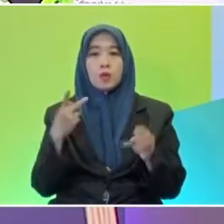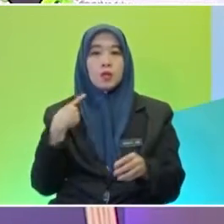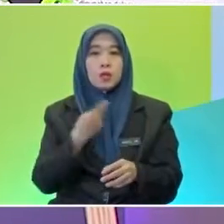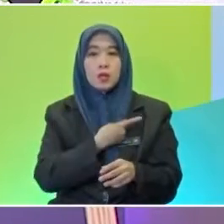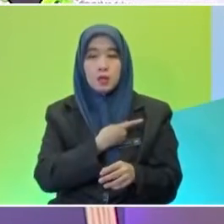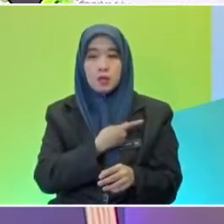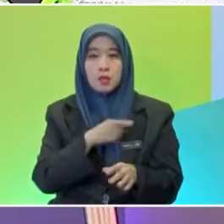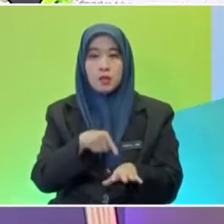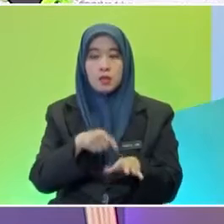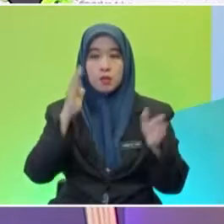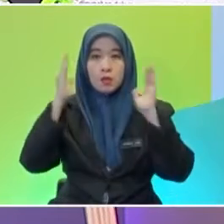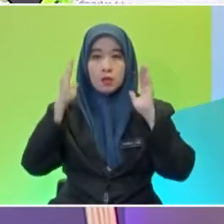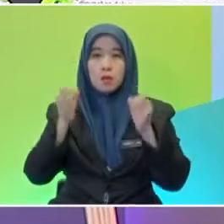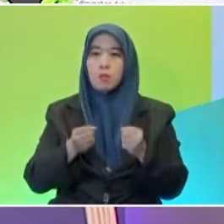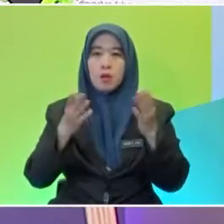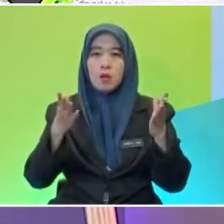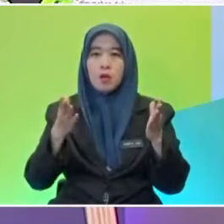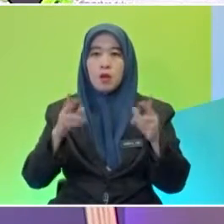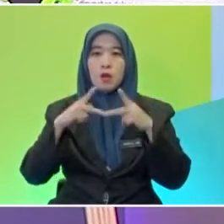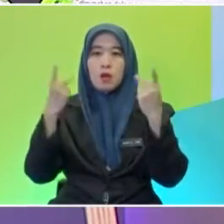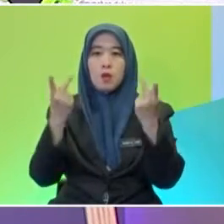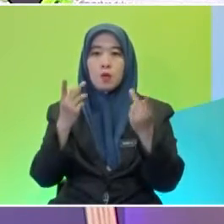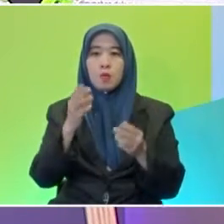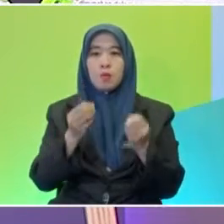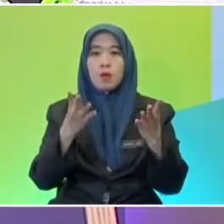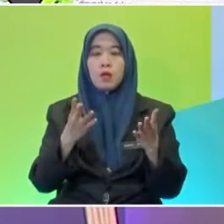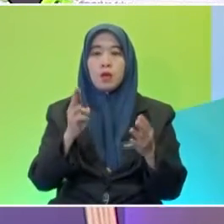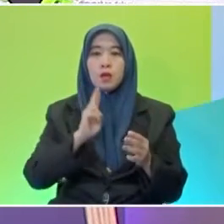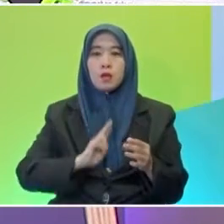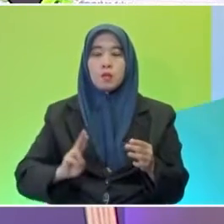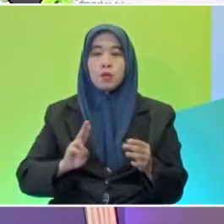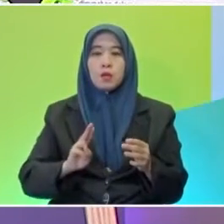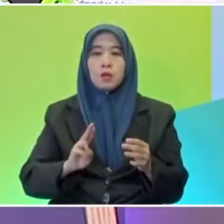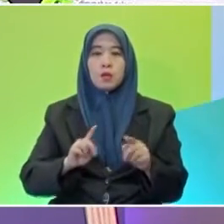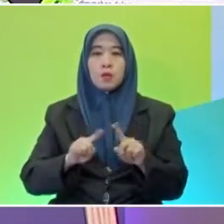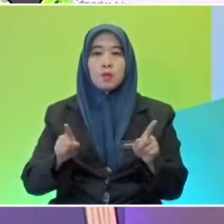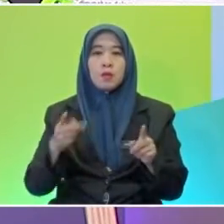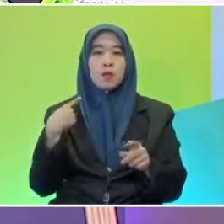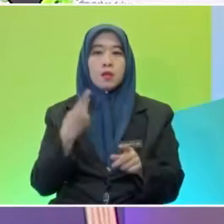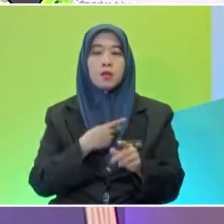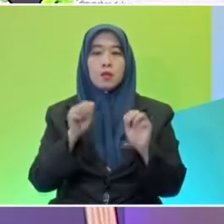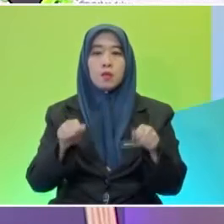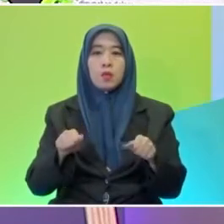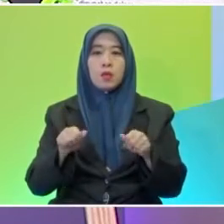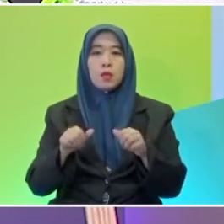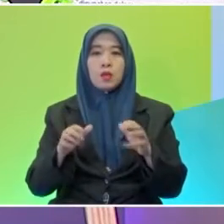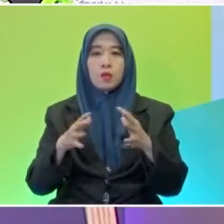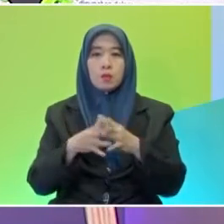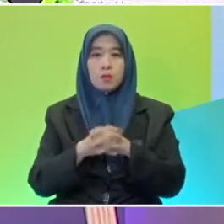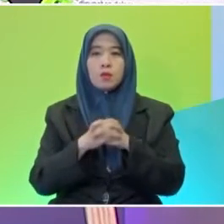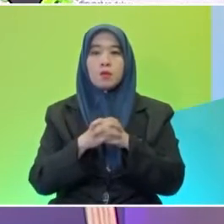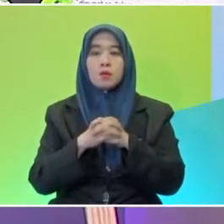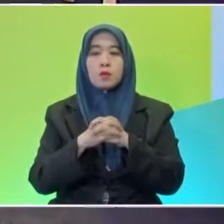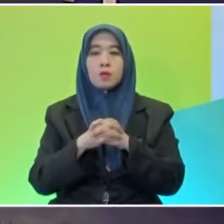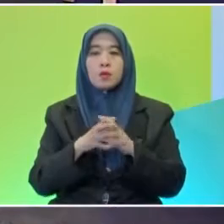tetapi dengan menggunakan bahasa Melayu kita boleh bersatu jika bahasa ini benar-benar digunakan dengan